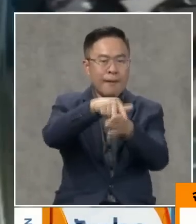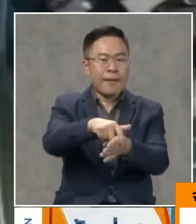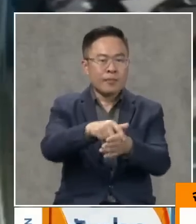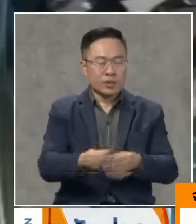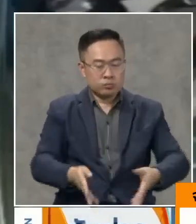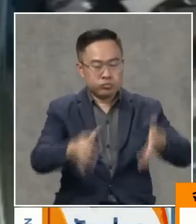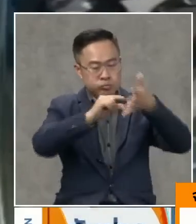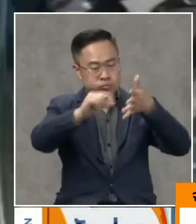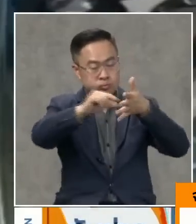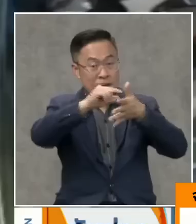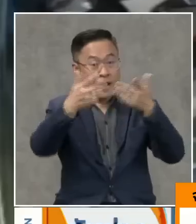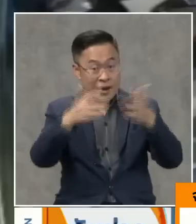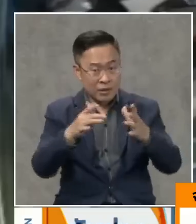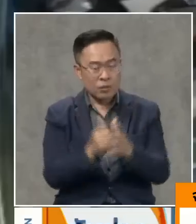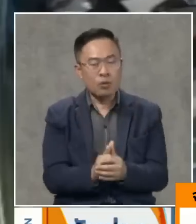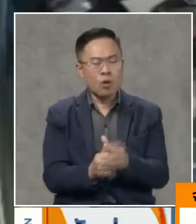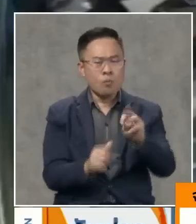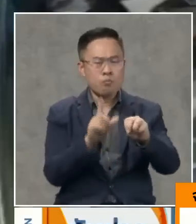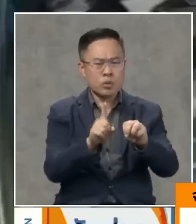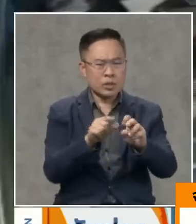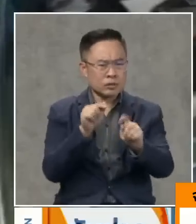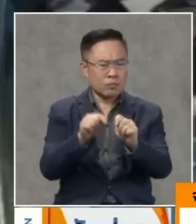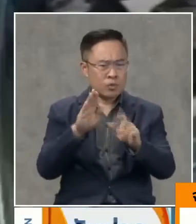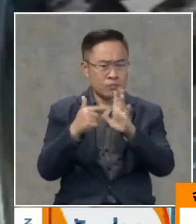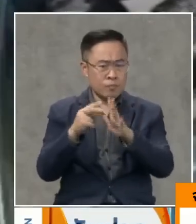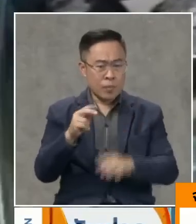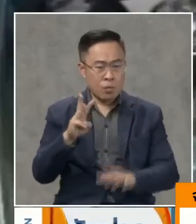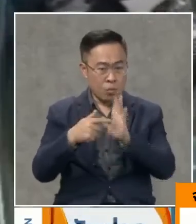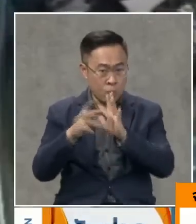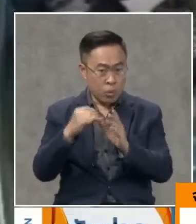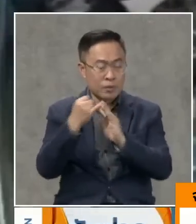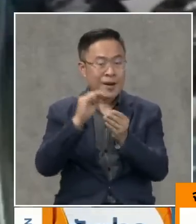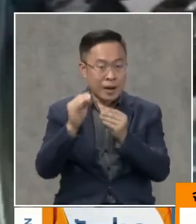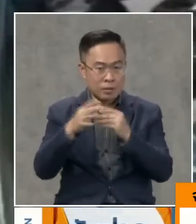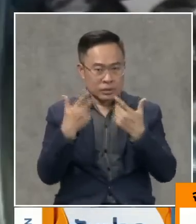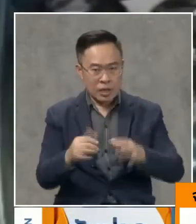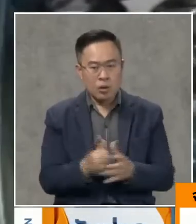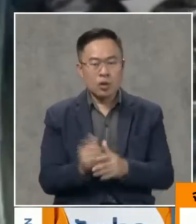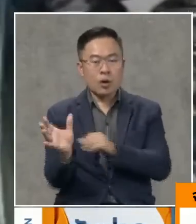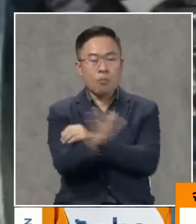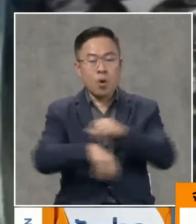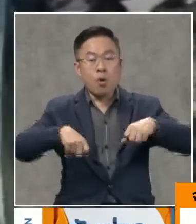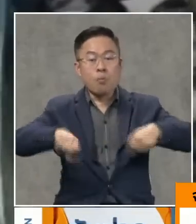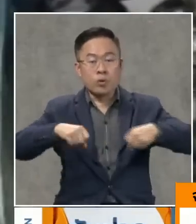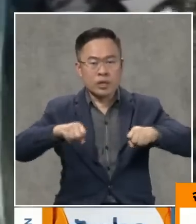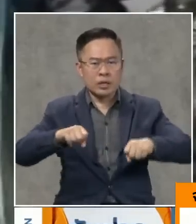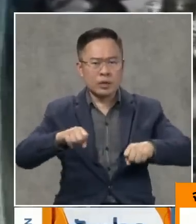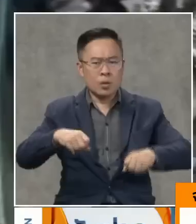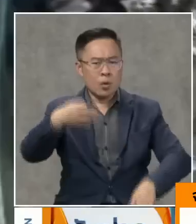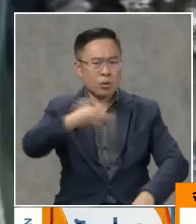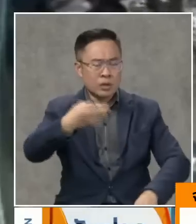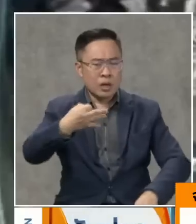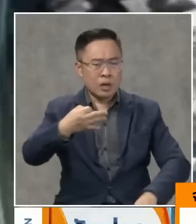อพาร์ตเมนต์นะคะตั้งอยู่ในพื้นที่หมู่ที่1ตำบลบางวัวก่อนจะลงมือขโมยรถจักรยานยนต์ยี่ห้อ Honda Wave i สีแดงด